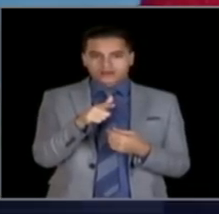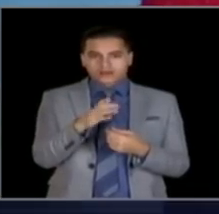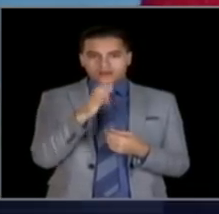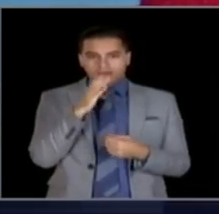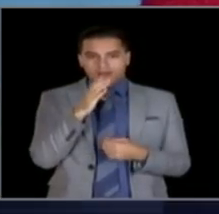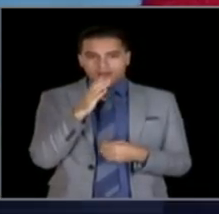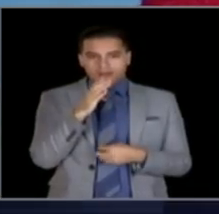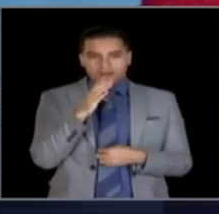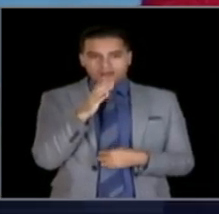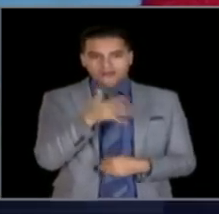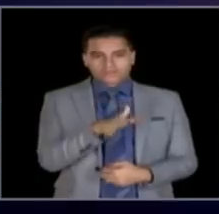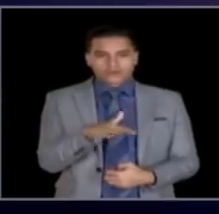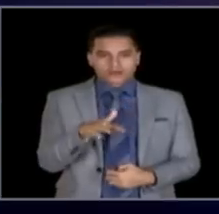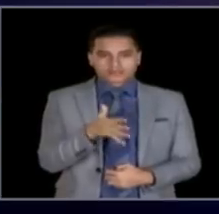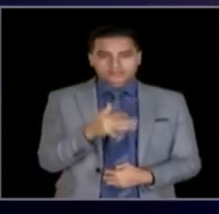إجابتك؟ المحيط الهندي.